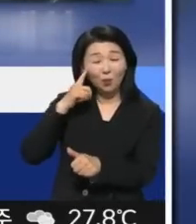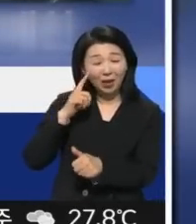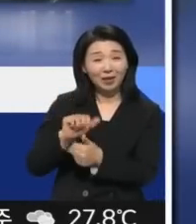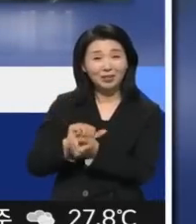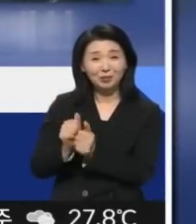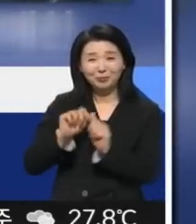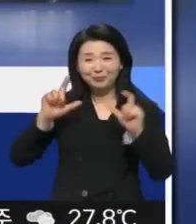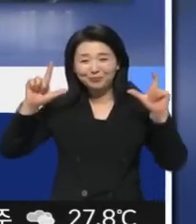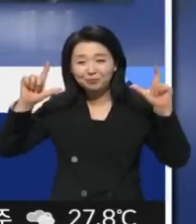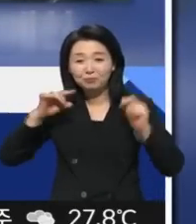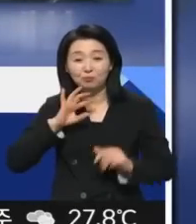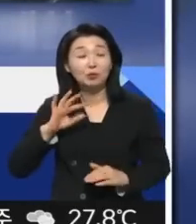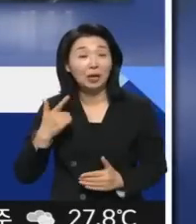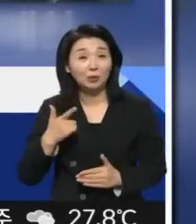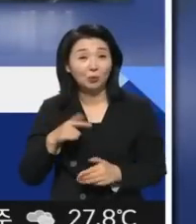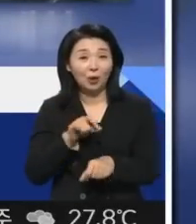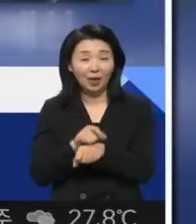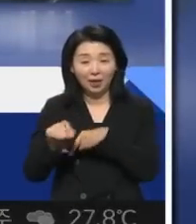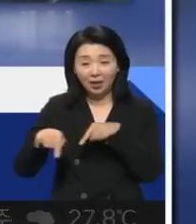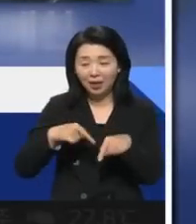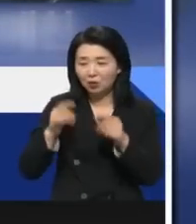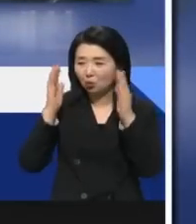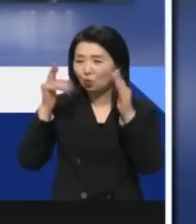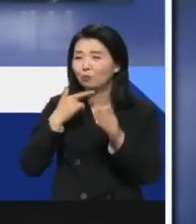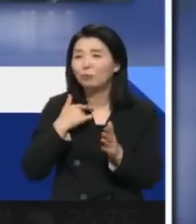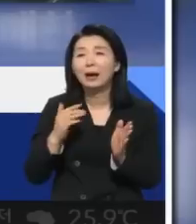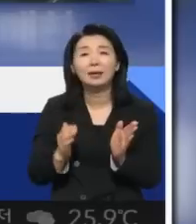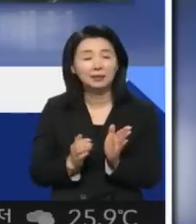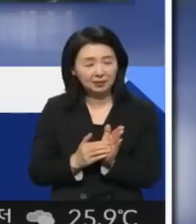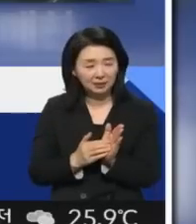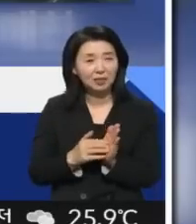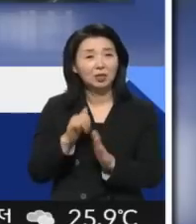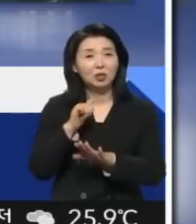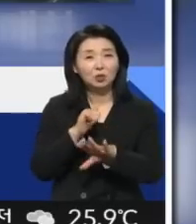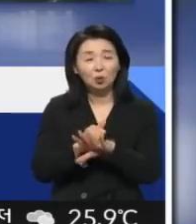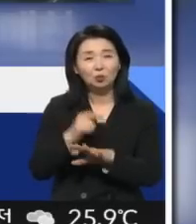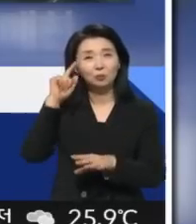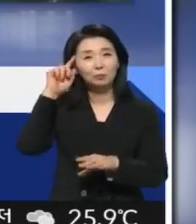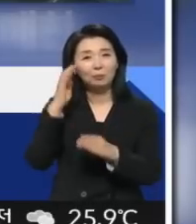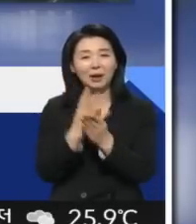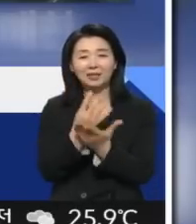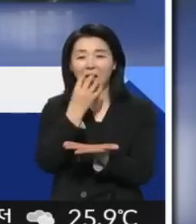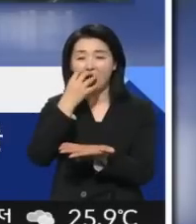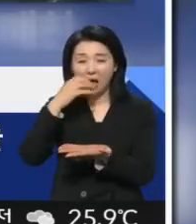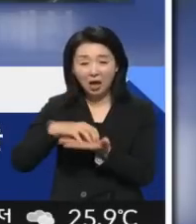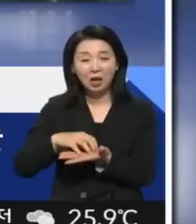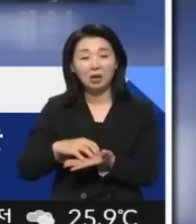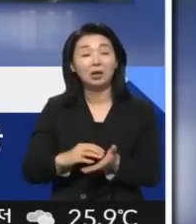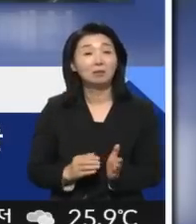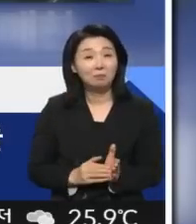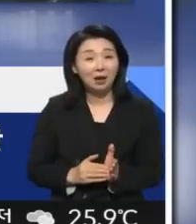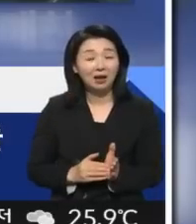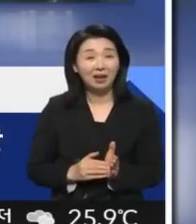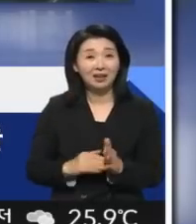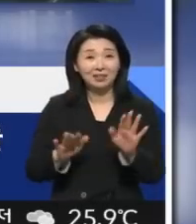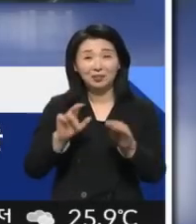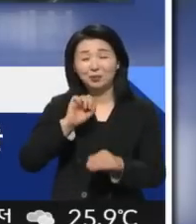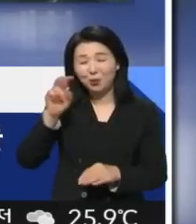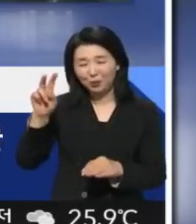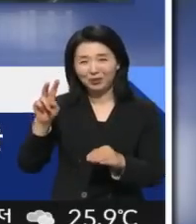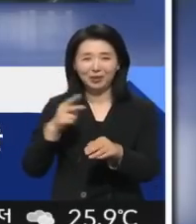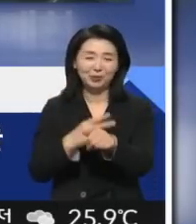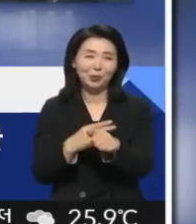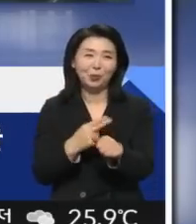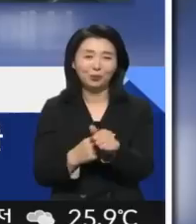스타가 아니라 네. 스포츠 행정 학문에 심취해서 박사까지 취득을 했잖아요. 네. 그리고 뭐 용인대 교수로 후학도